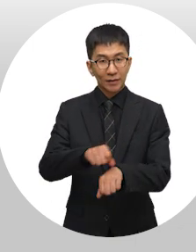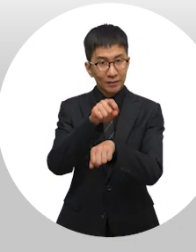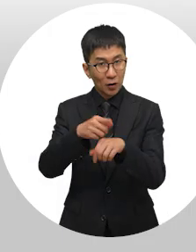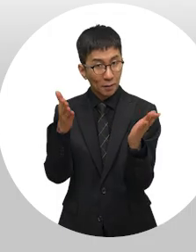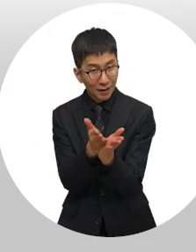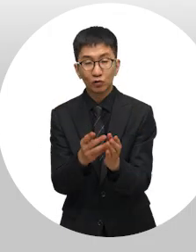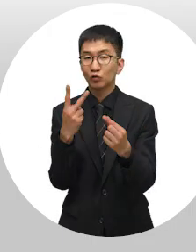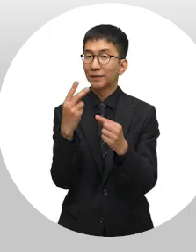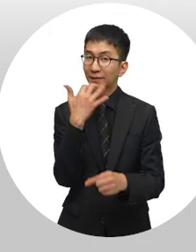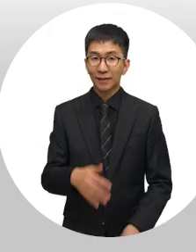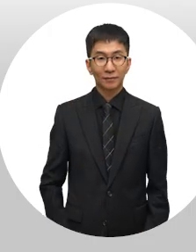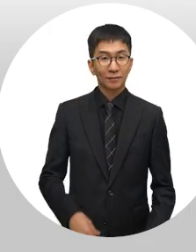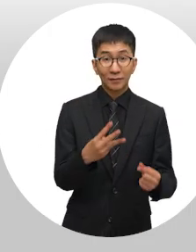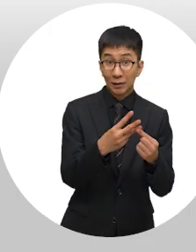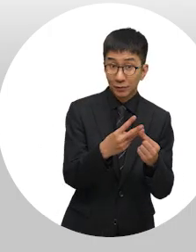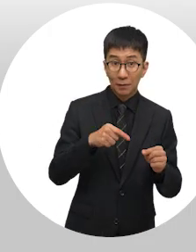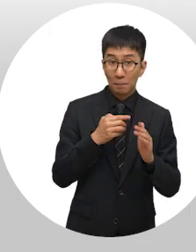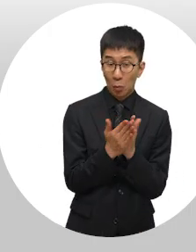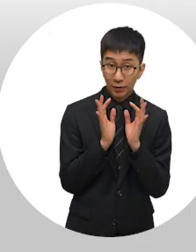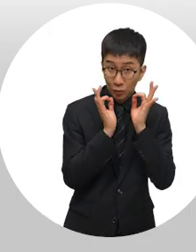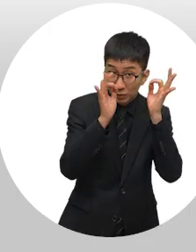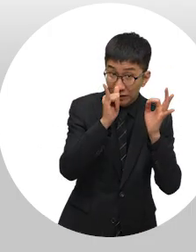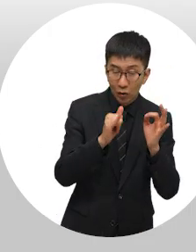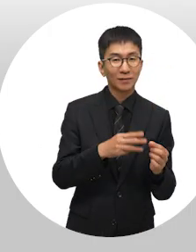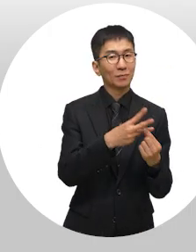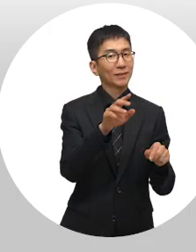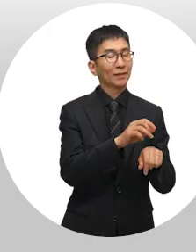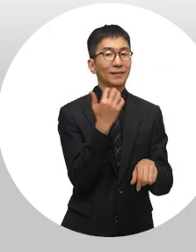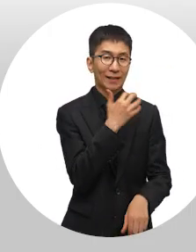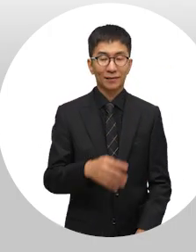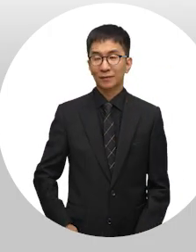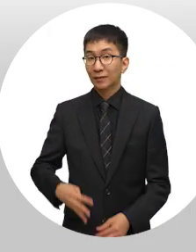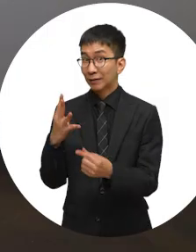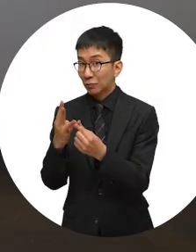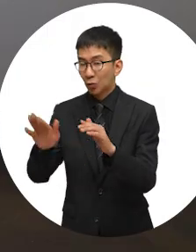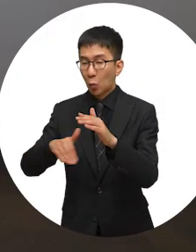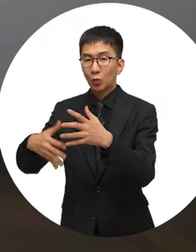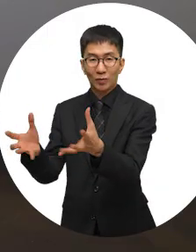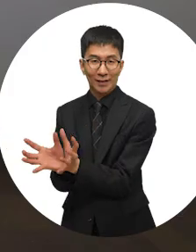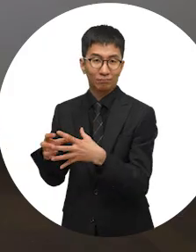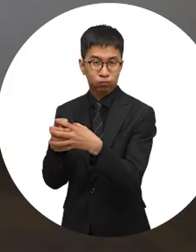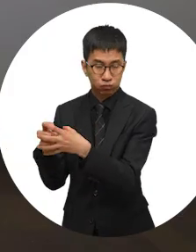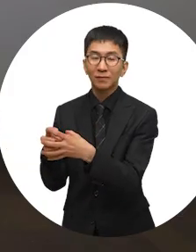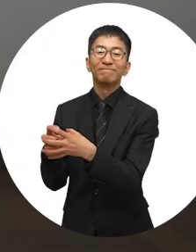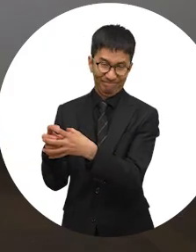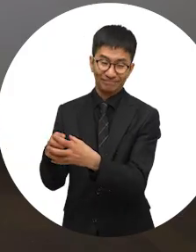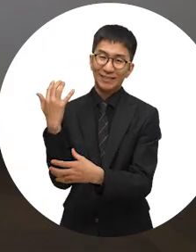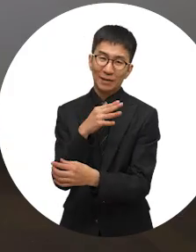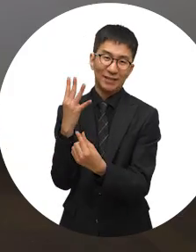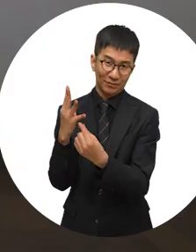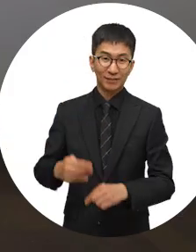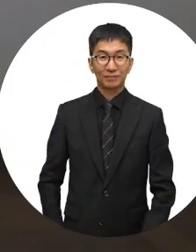계열 적합성은 두 번째 색으로, 자기주도성과 공동체 의식도 각각 다른 색으로 표시합니다. 이 과정을 통해 자신의